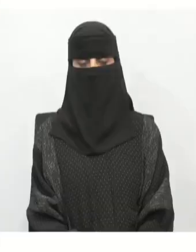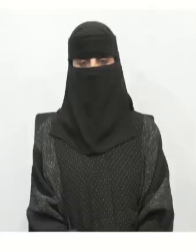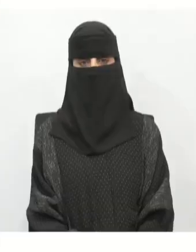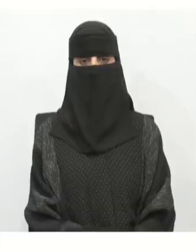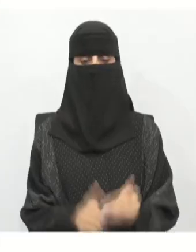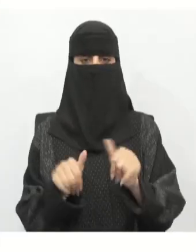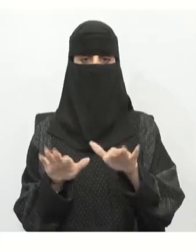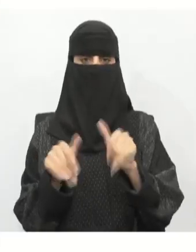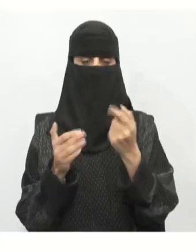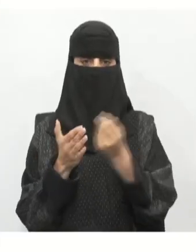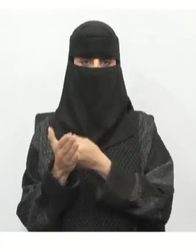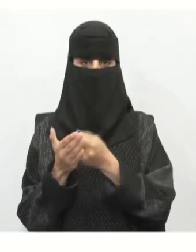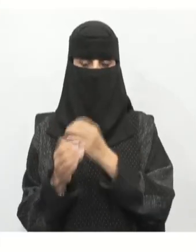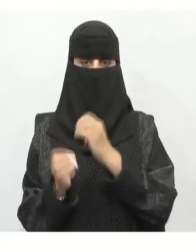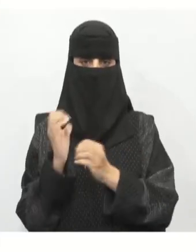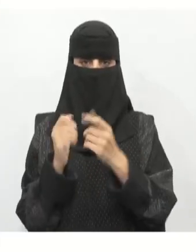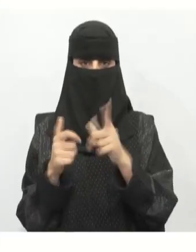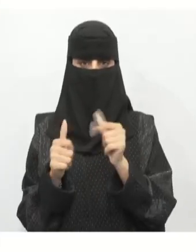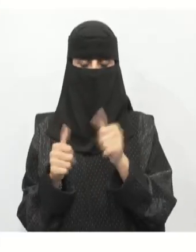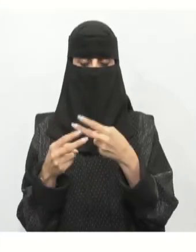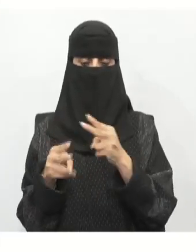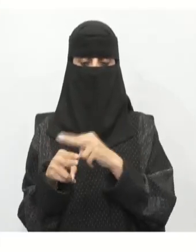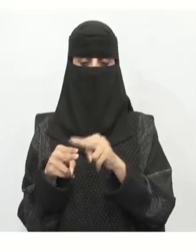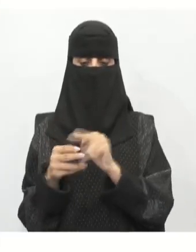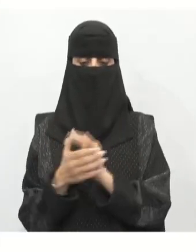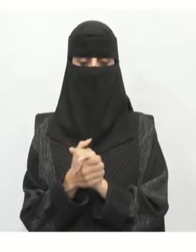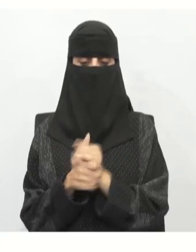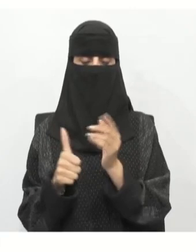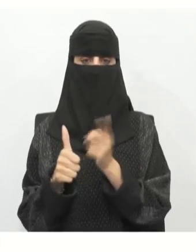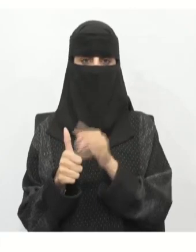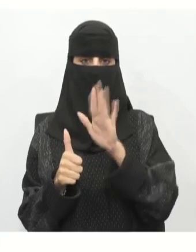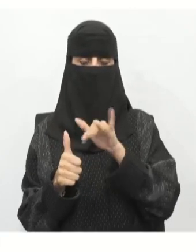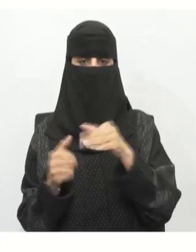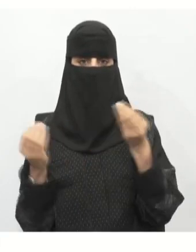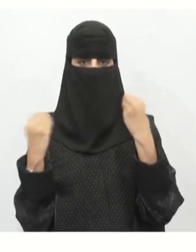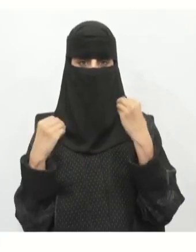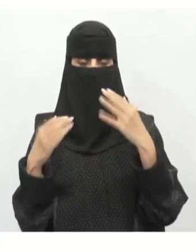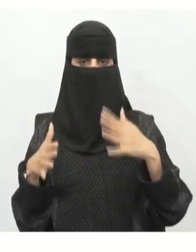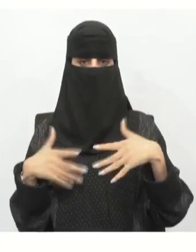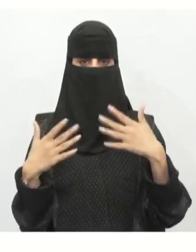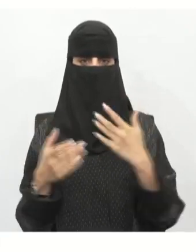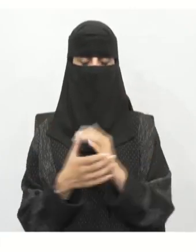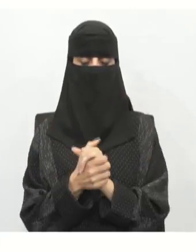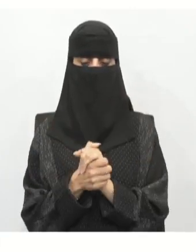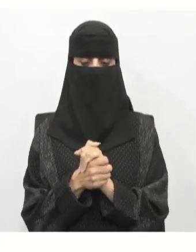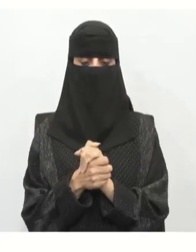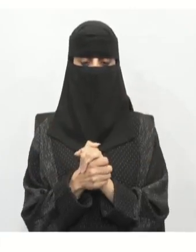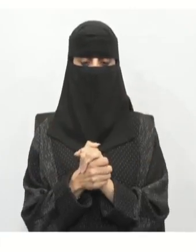انتهينا من تدوين الاجابات نبدا بالحل اولا فراغ رياضه ممتعه